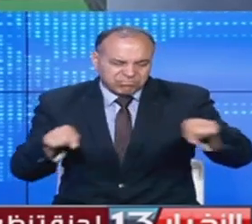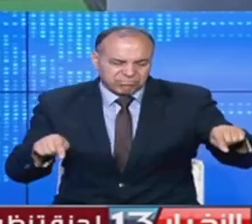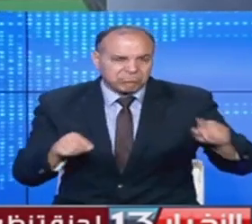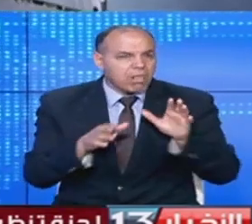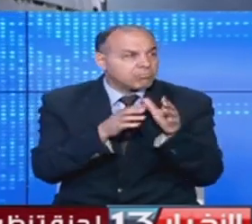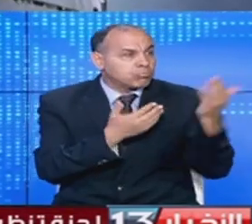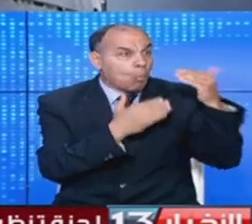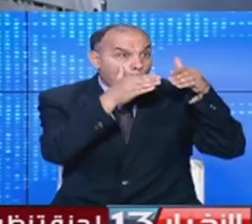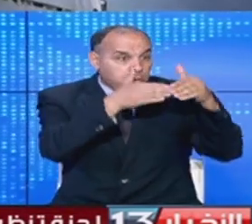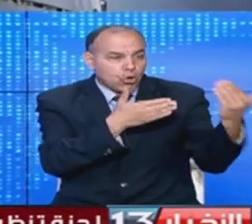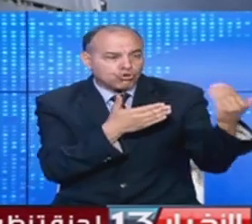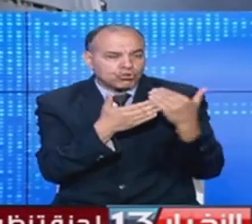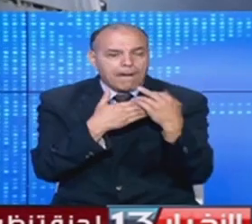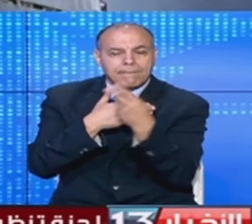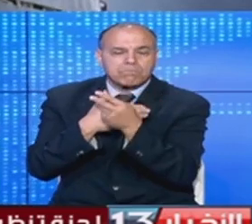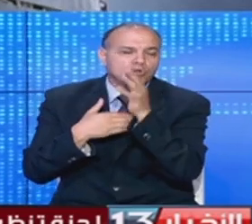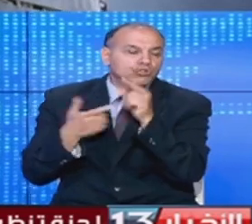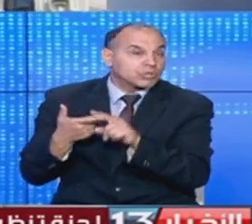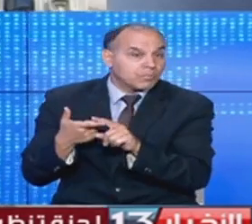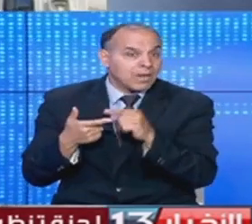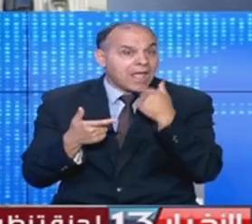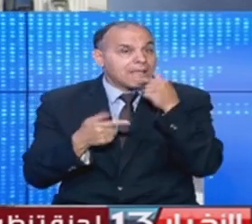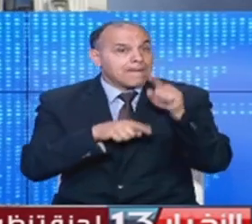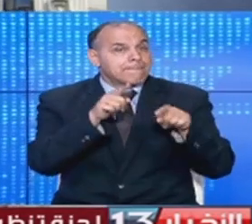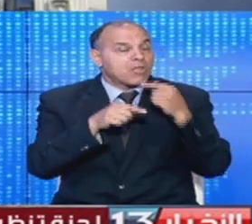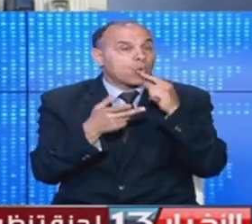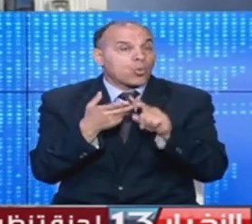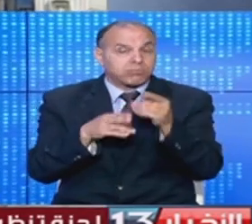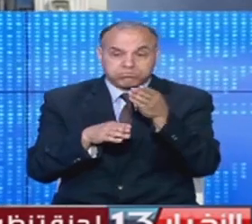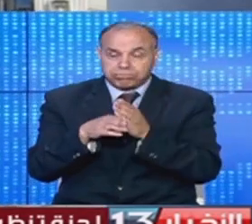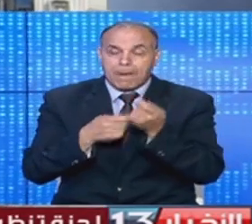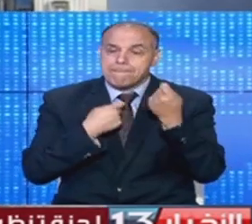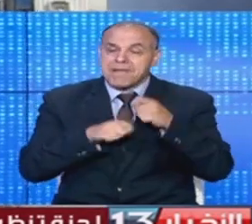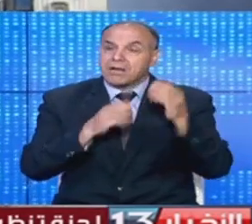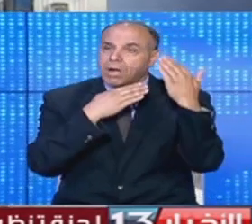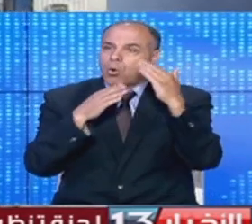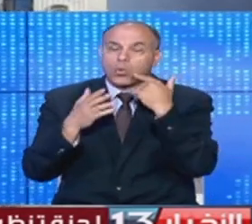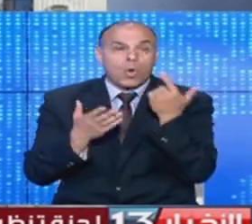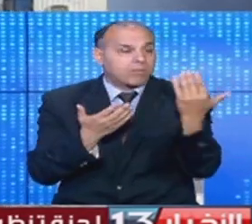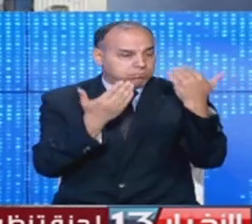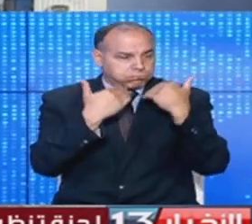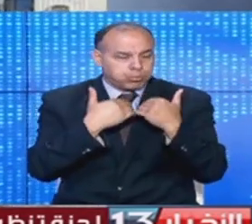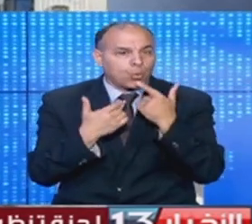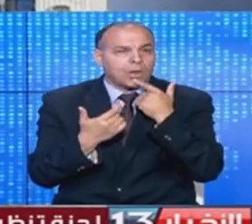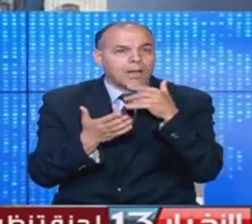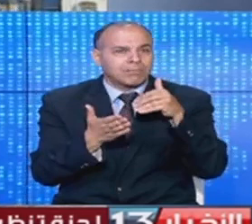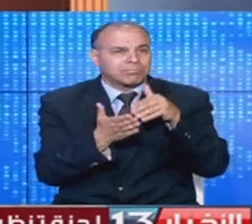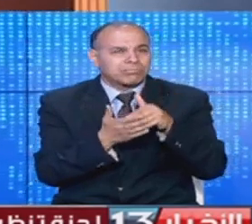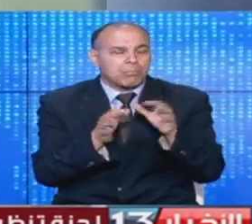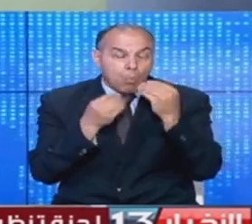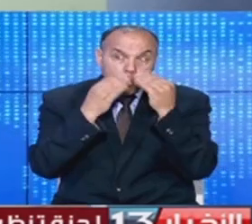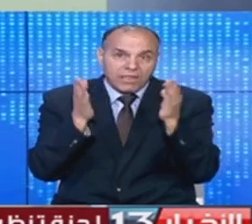تسمح باستقبال السفن من الجيل الثاني، فضلا عن ضعف مردودية عمليات الشحن وتفريغ السفن بمنطقة الرسول